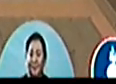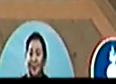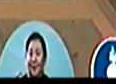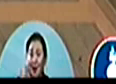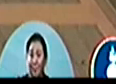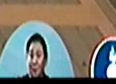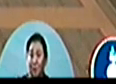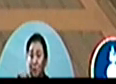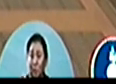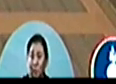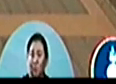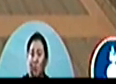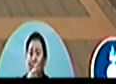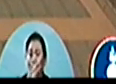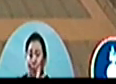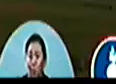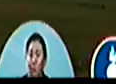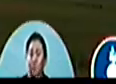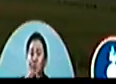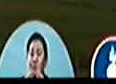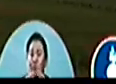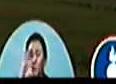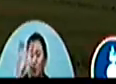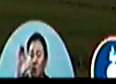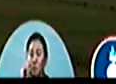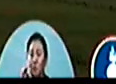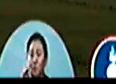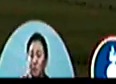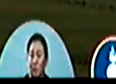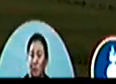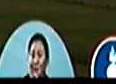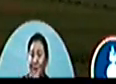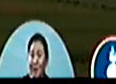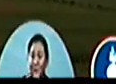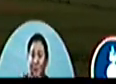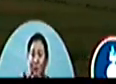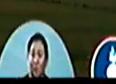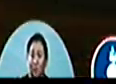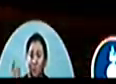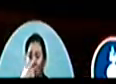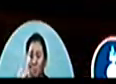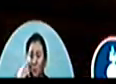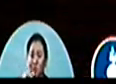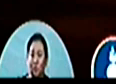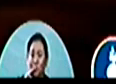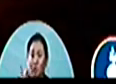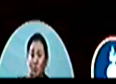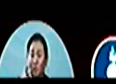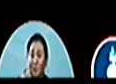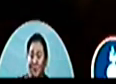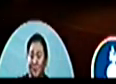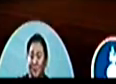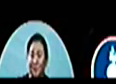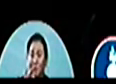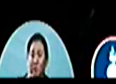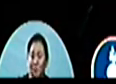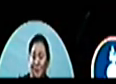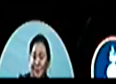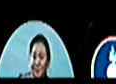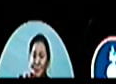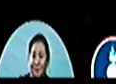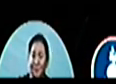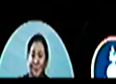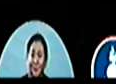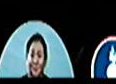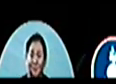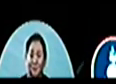ямагт иргэний яллахын эсрэг байх ёстой. Энэ бол ардчилсан намын тулгуур бодлогын нэг. Цагдаа бол иргэнийн хүч хэрэгэлдэг дарга